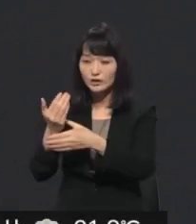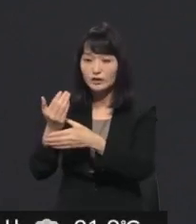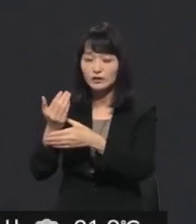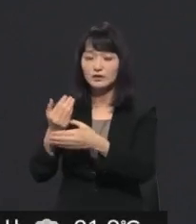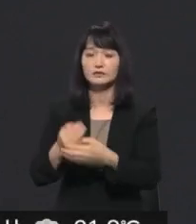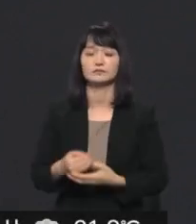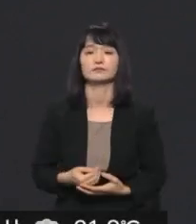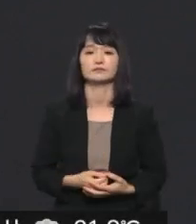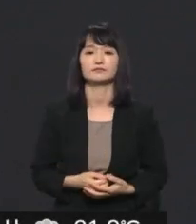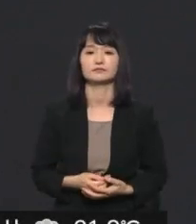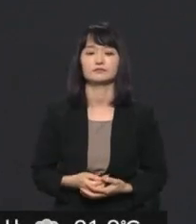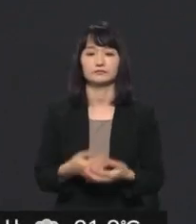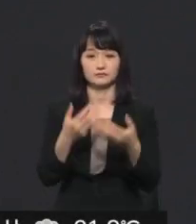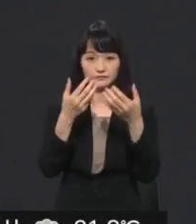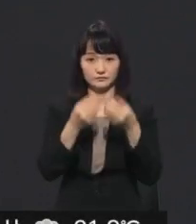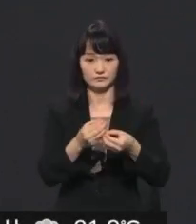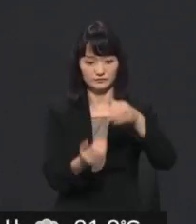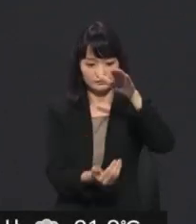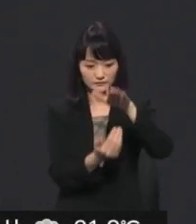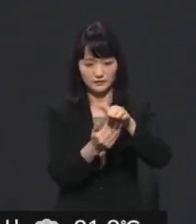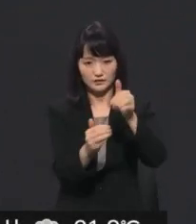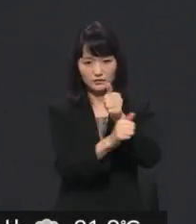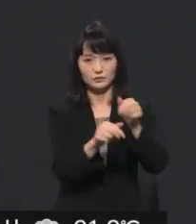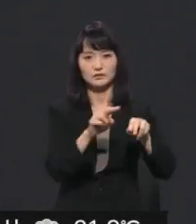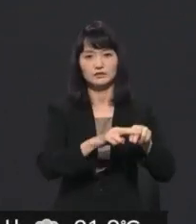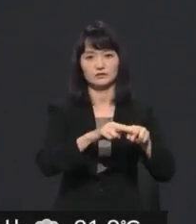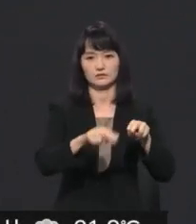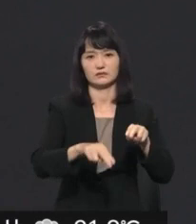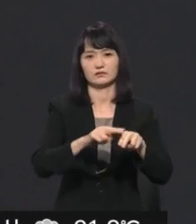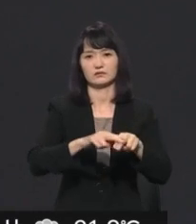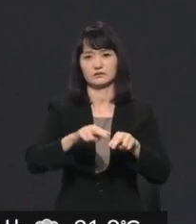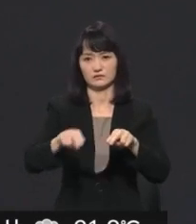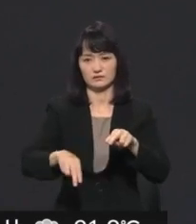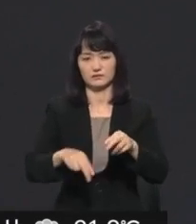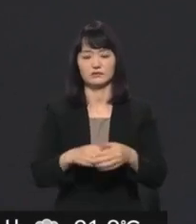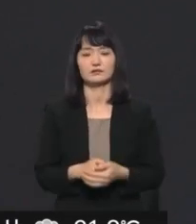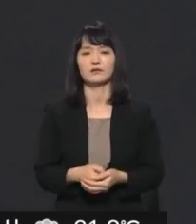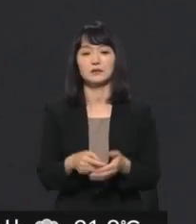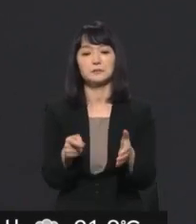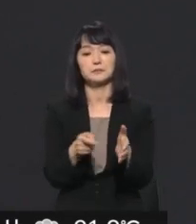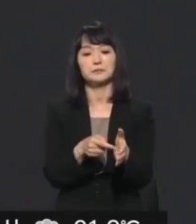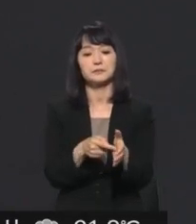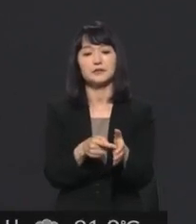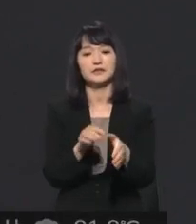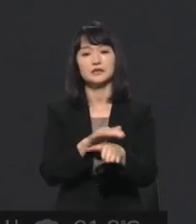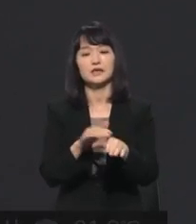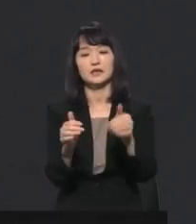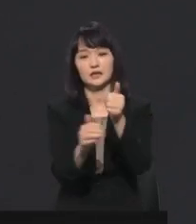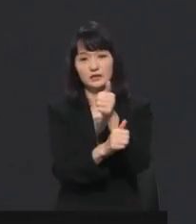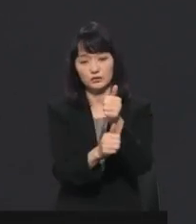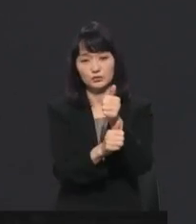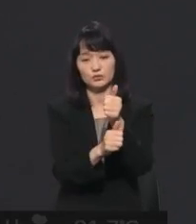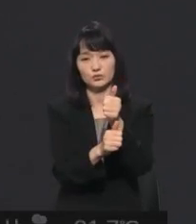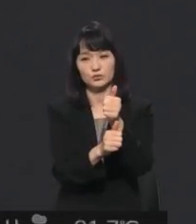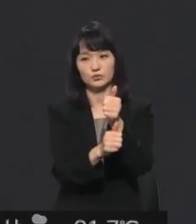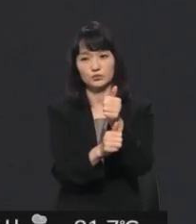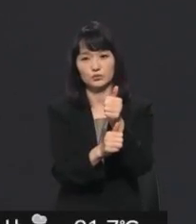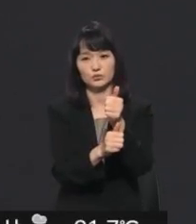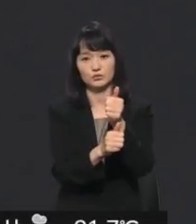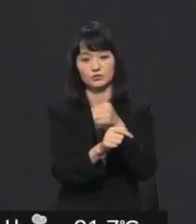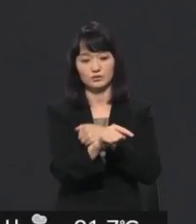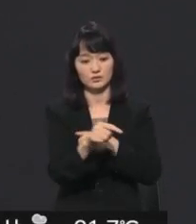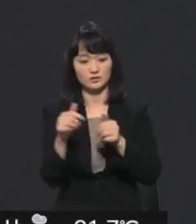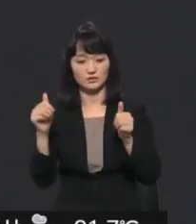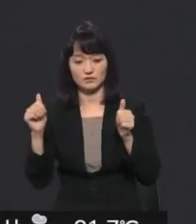어예 를 들어서 최고 연 들도 사퇴한 상태이기에 b 대장은 예비대 이놈 사실상 지금 그 법원에서 또